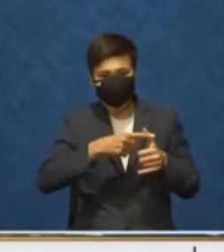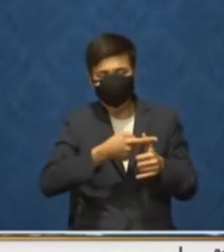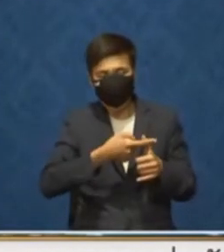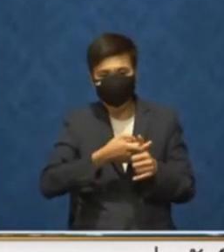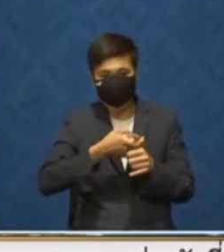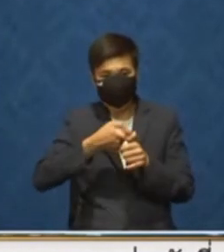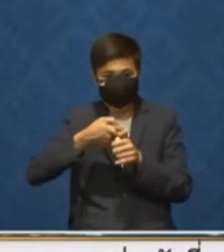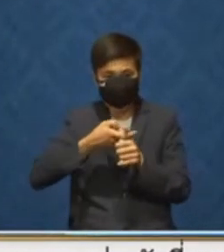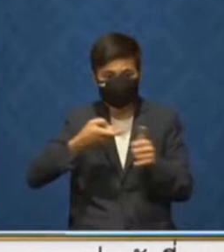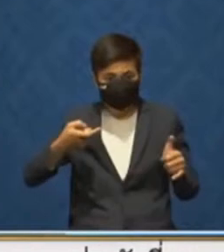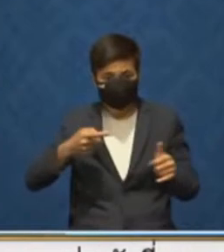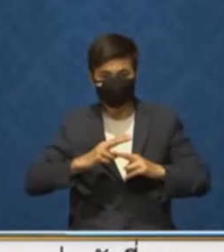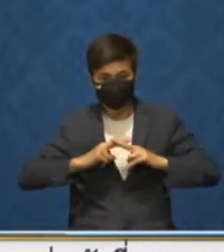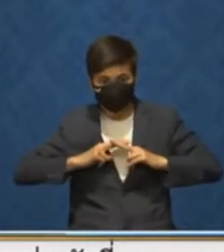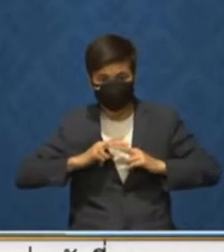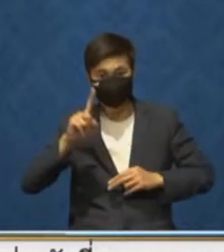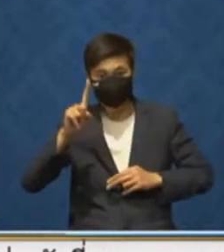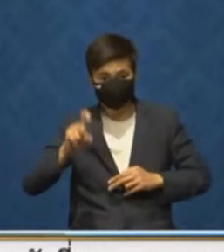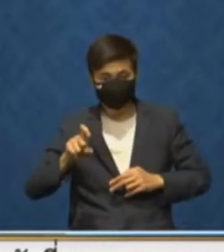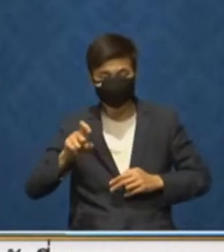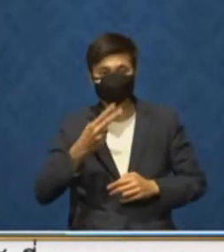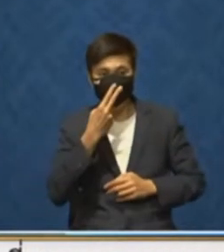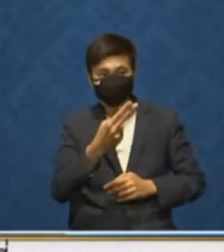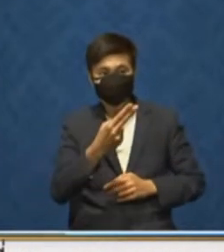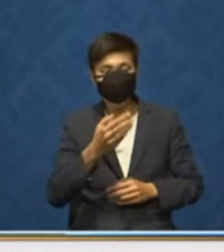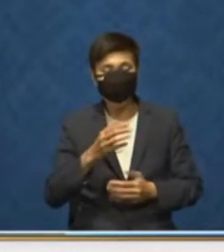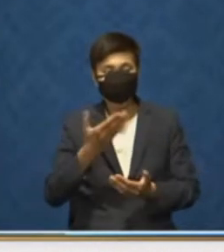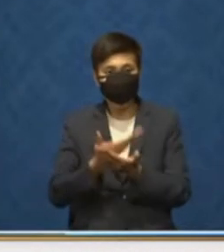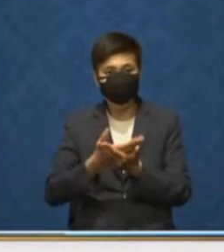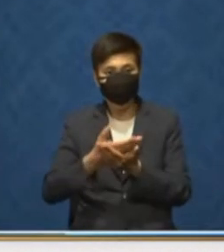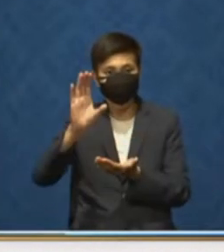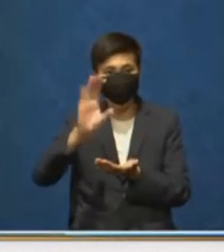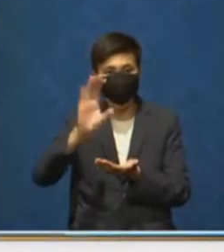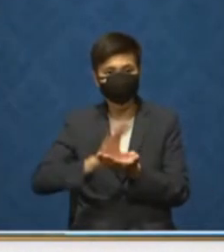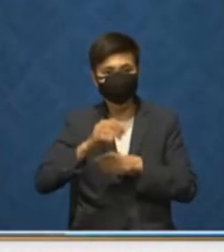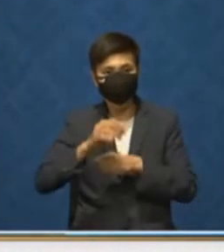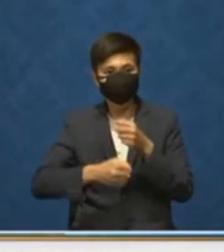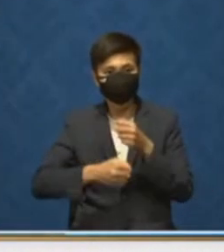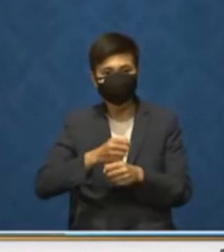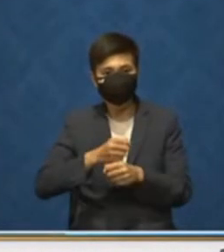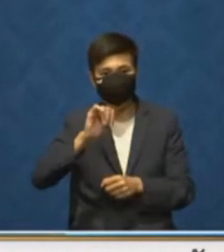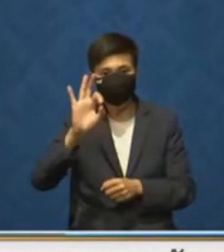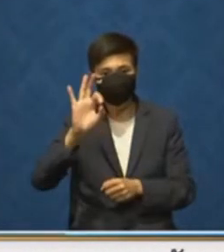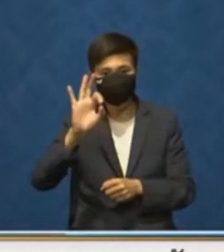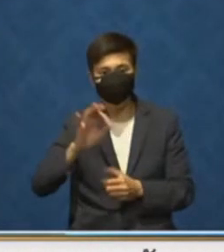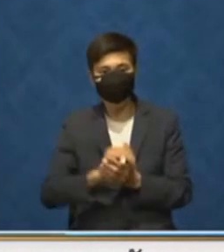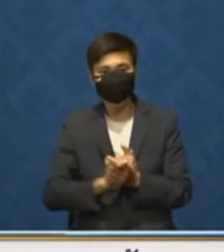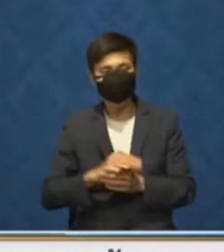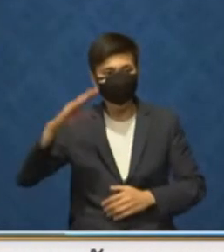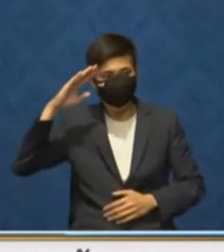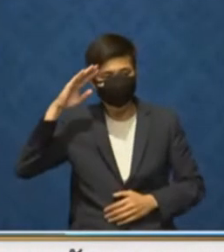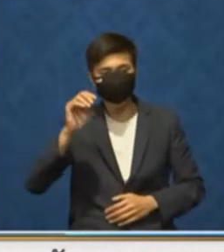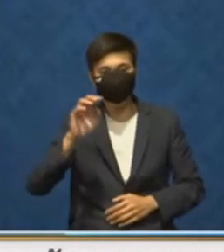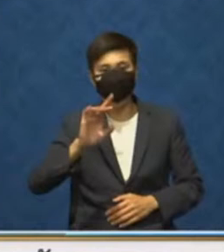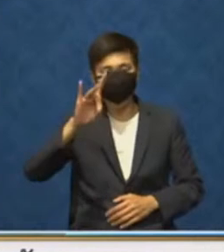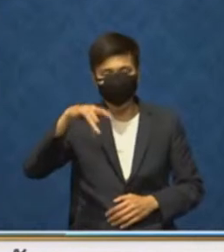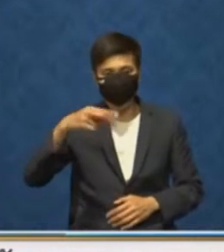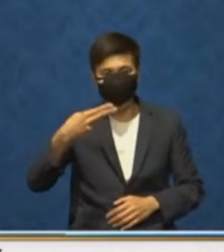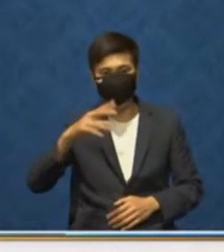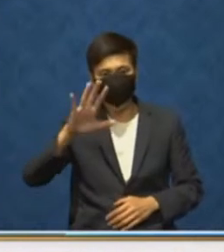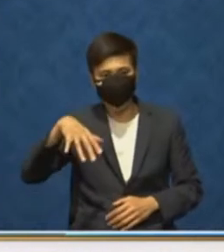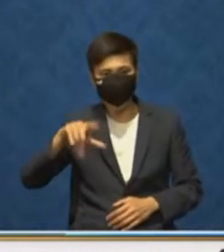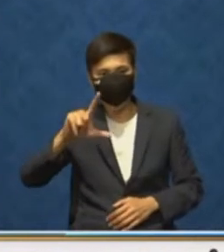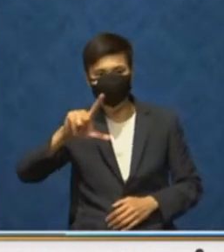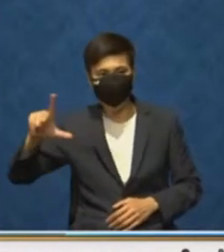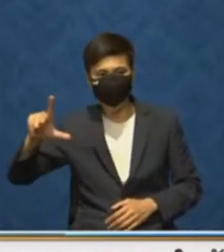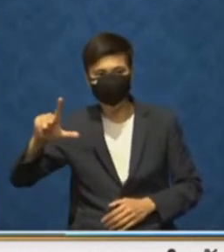ทหารมากครับแผนที่ 6นะครับปี 49สถานีหมุมาน 80000 5,000นะครับ